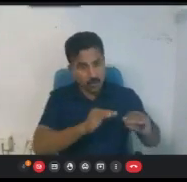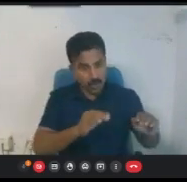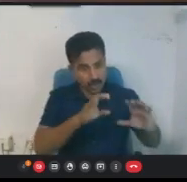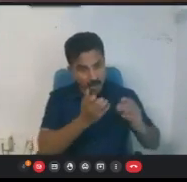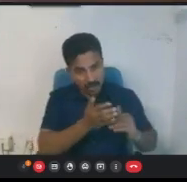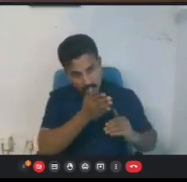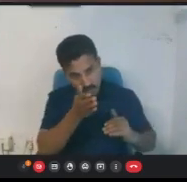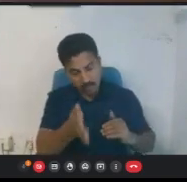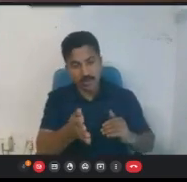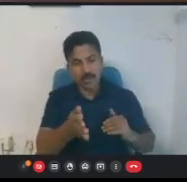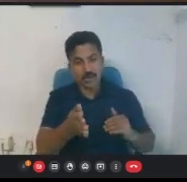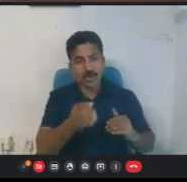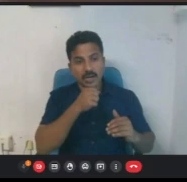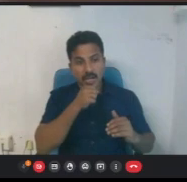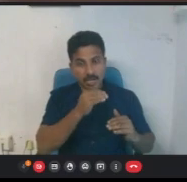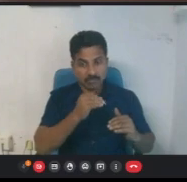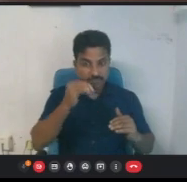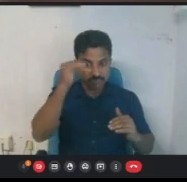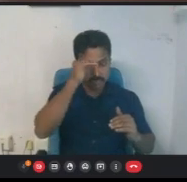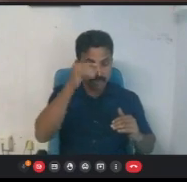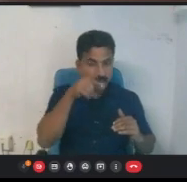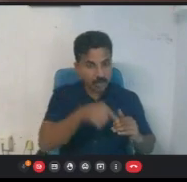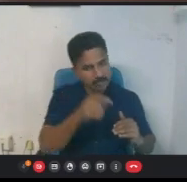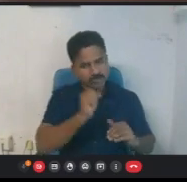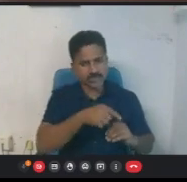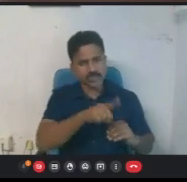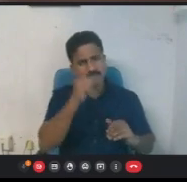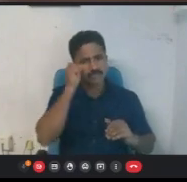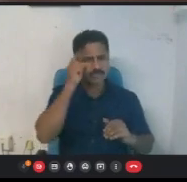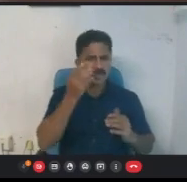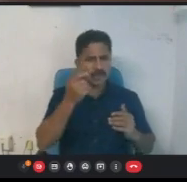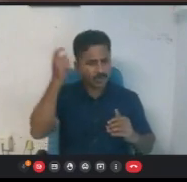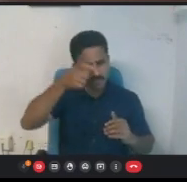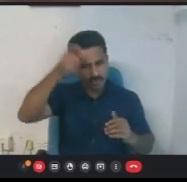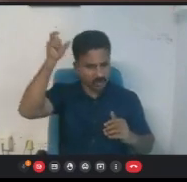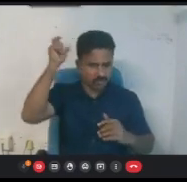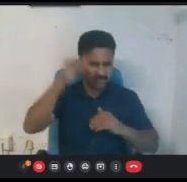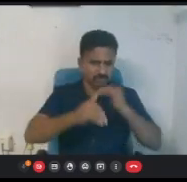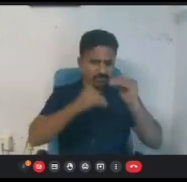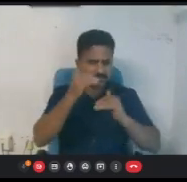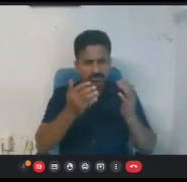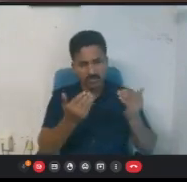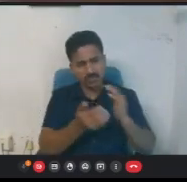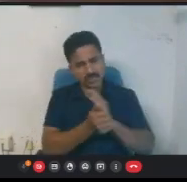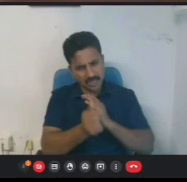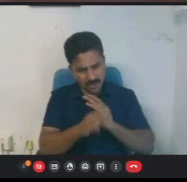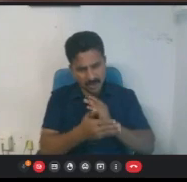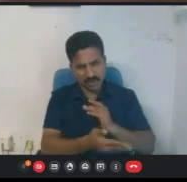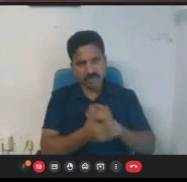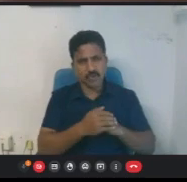കുഞ്ഞ് ഇത്രയും മുതിർന്ന ഒരു കുട്ടിയാവുന്ന സമയത്ത് എന്തായാലും അത് മനസ്സിലാകാനുള്ള ഒരു കോഗ്നിറ്റീവ് എബിലിറ്റി കുട്ടിക്കുണ്ടല്ലോ. അപ്പൊ കുട്ടിയെ